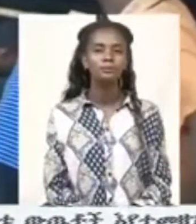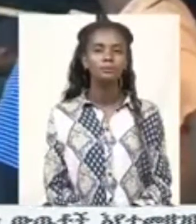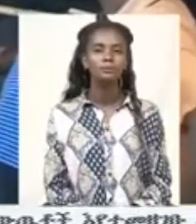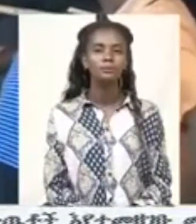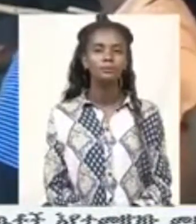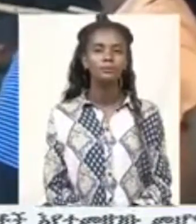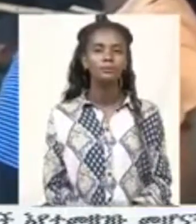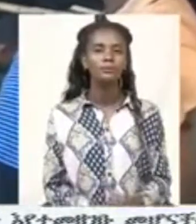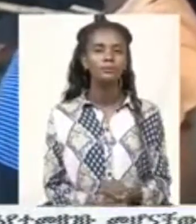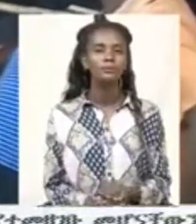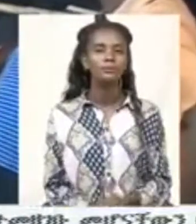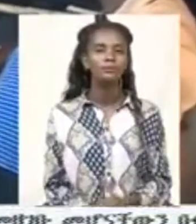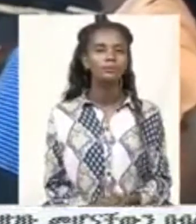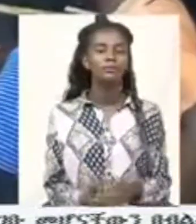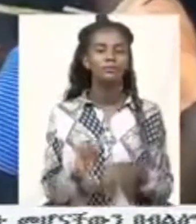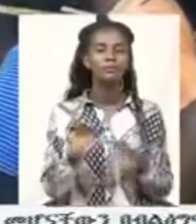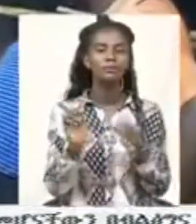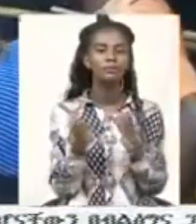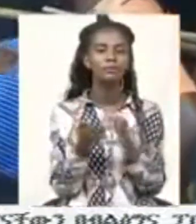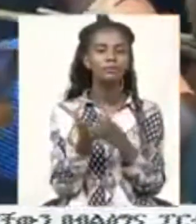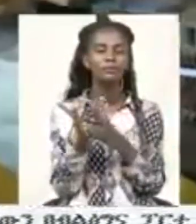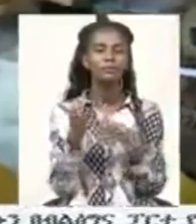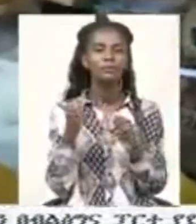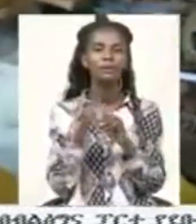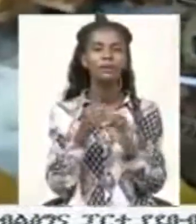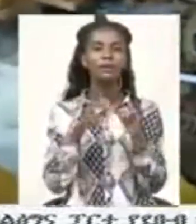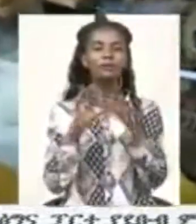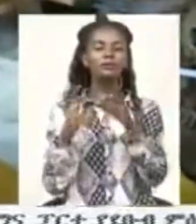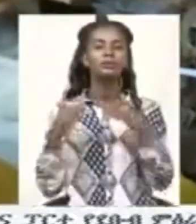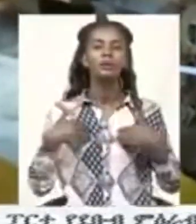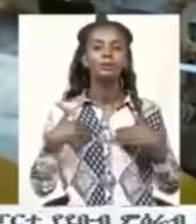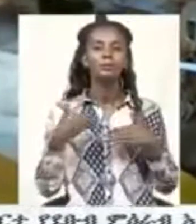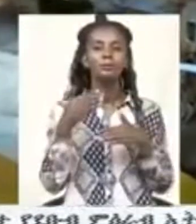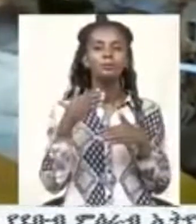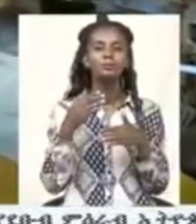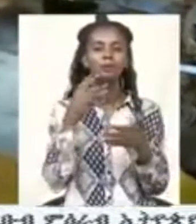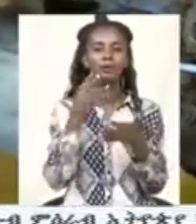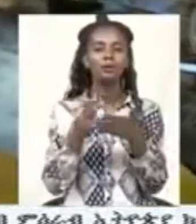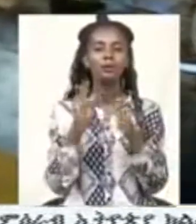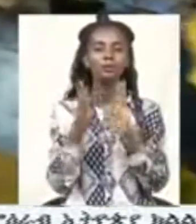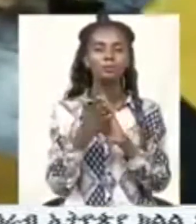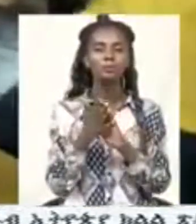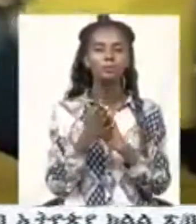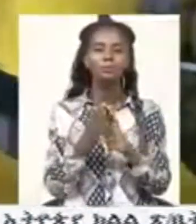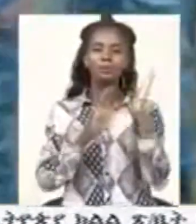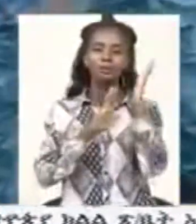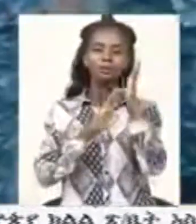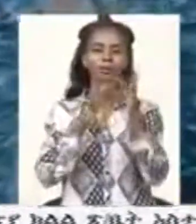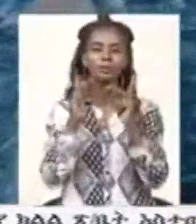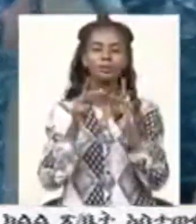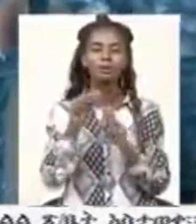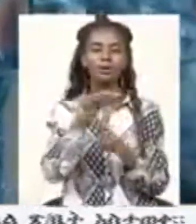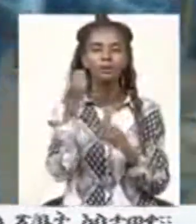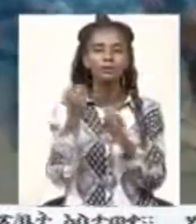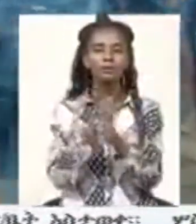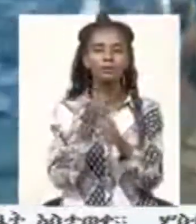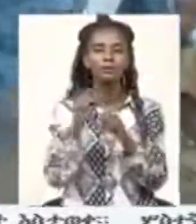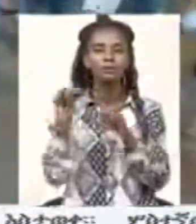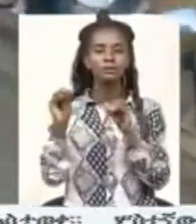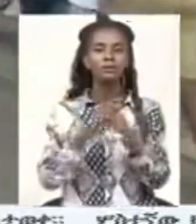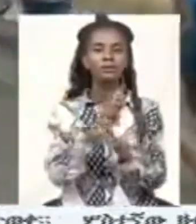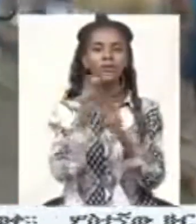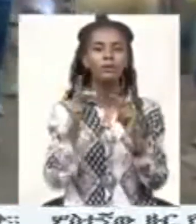አርባ ምንጭ ማረሚያ ተቋም በሰብአዊ መብት አያያዝ ያለበት ደረጃ መልካም ቢሆንም የመኝታ ቦታና ሌሎች የስራ እንቅስቃሴ